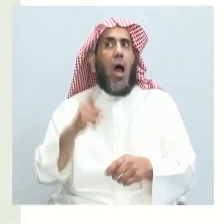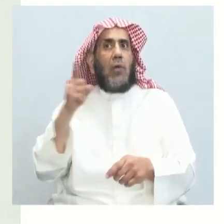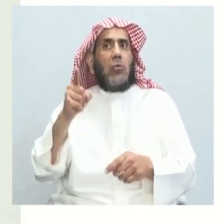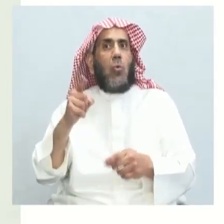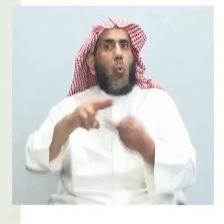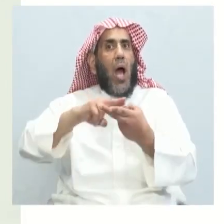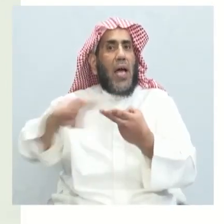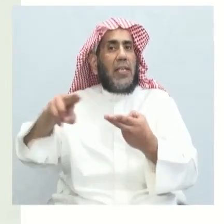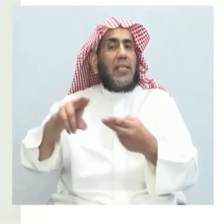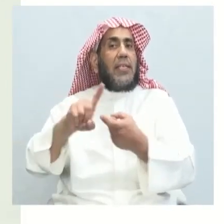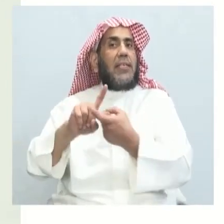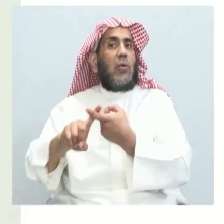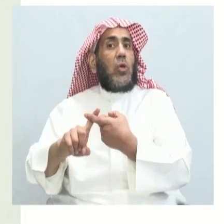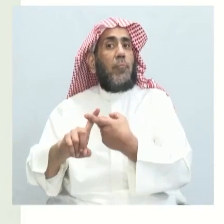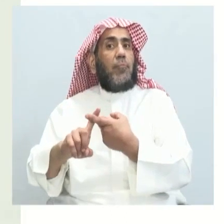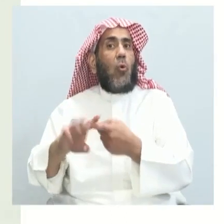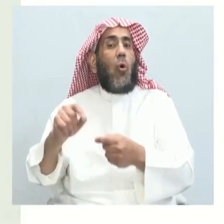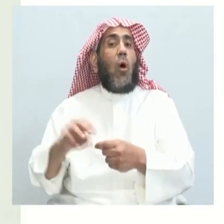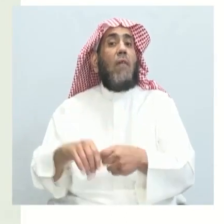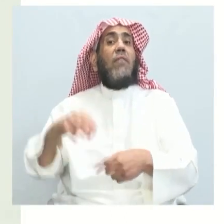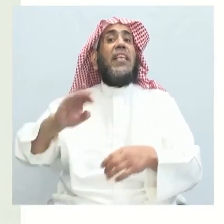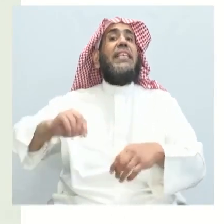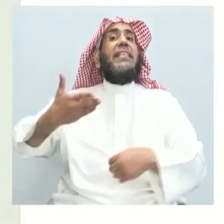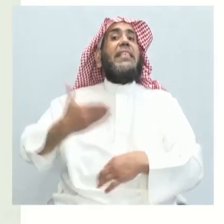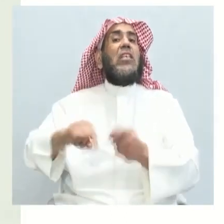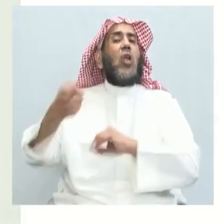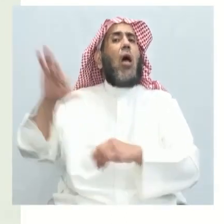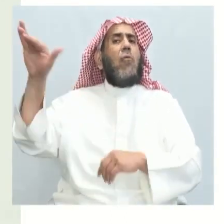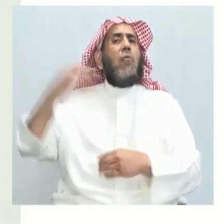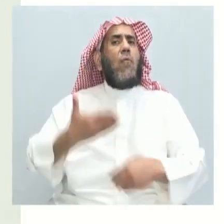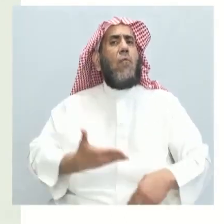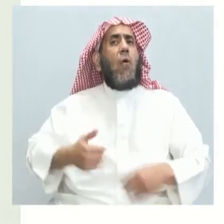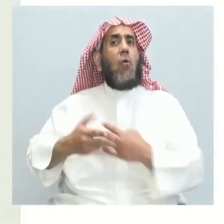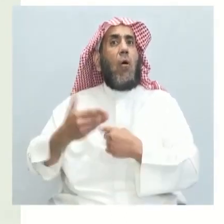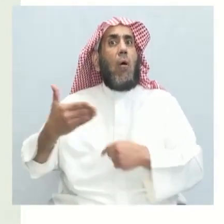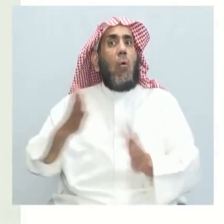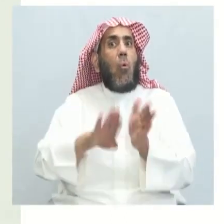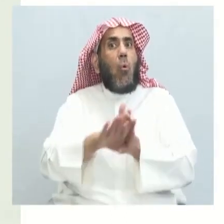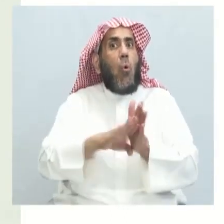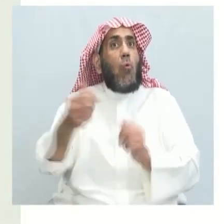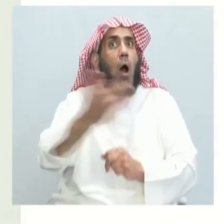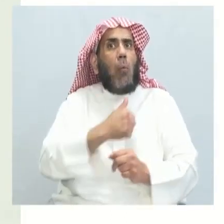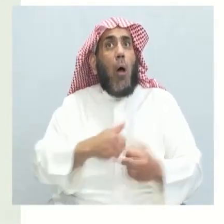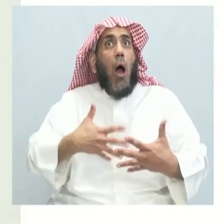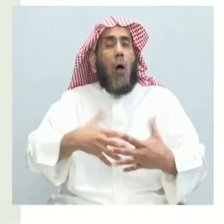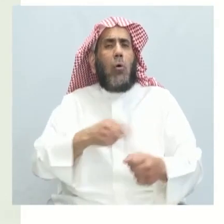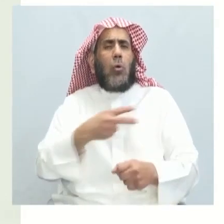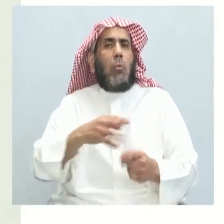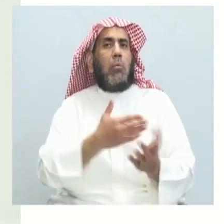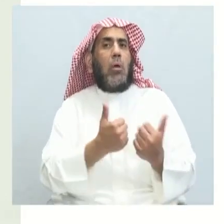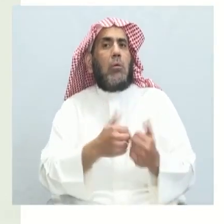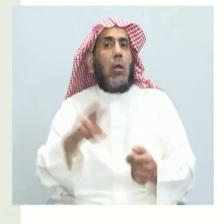وارسلت الى زوجها وهو بنجران فاقبل فزعا فطلبت اليه ان